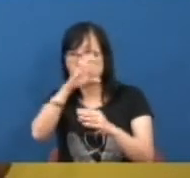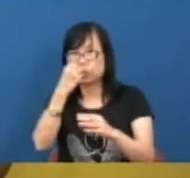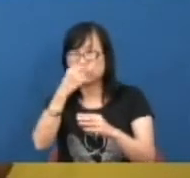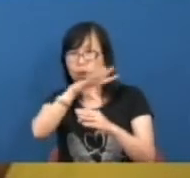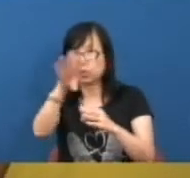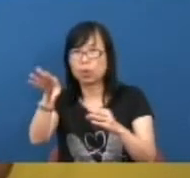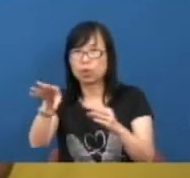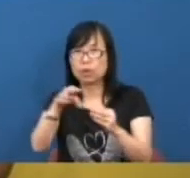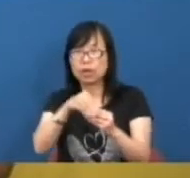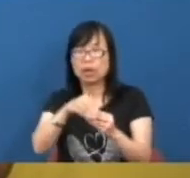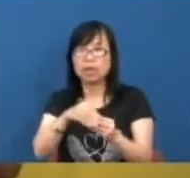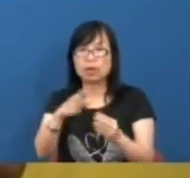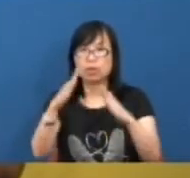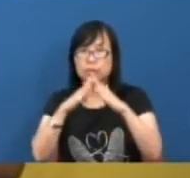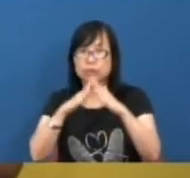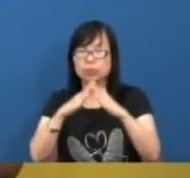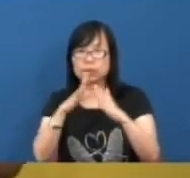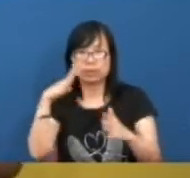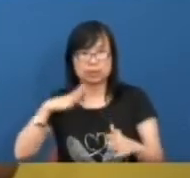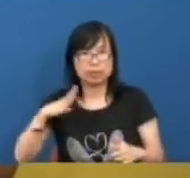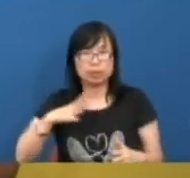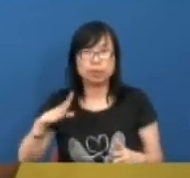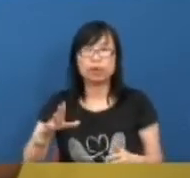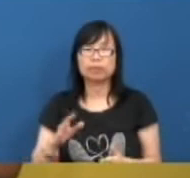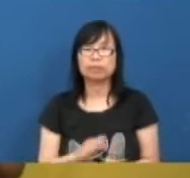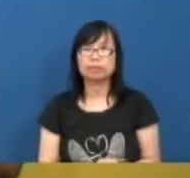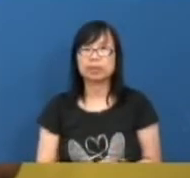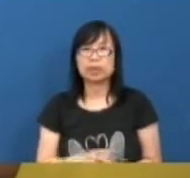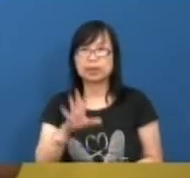者個即係嗰個住屋嘅情況咧，就係有